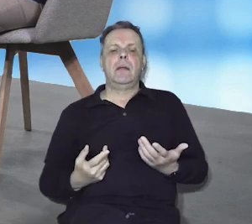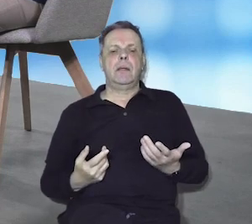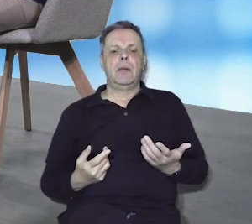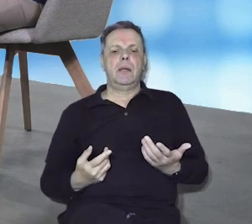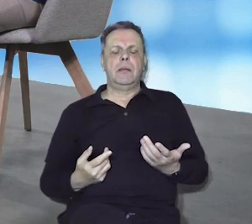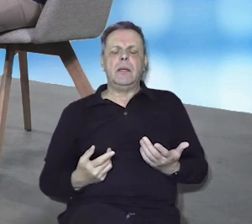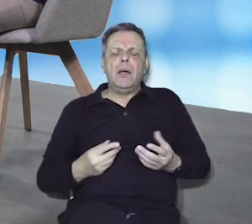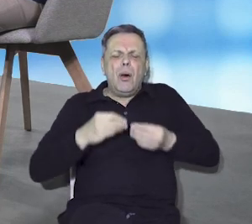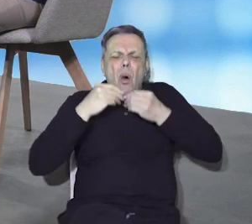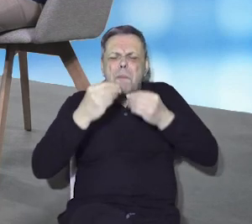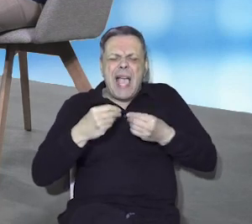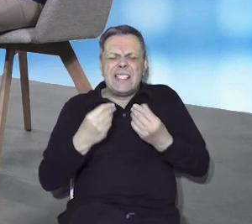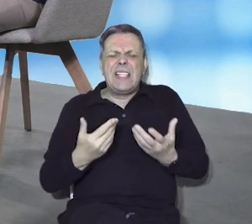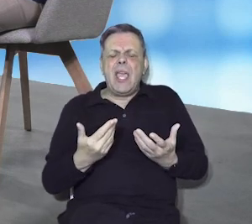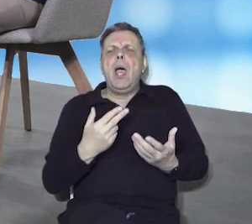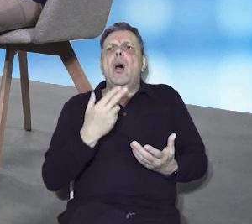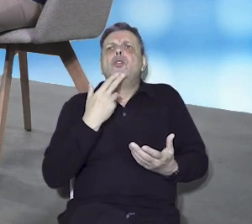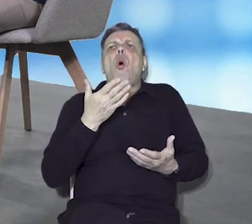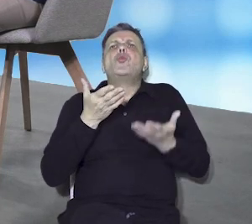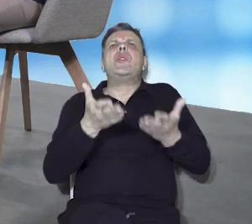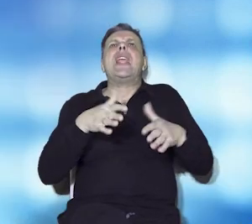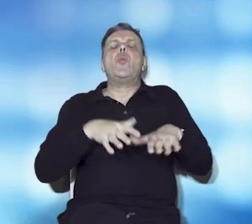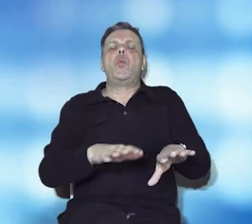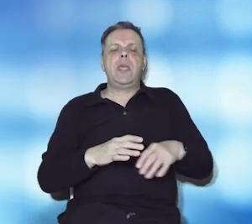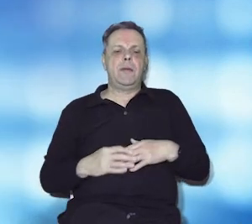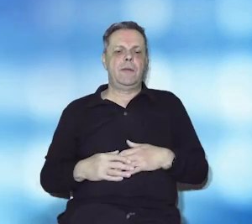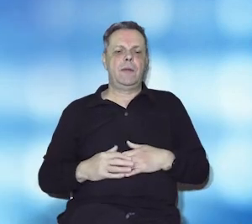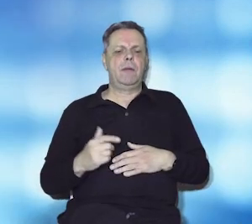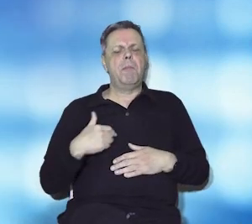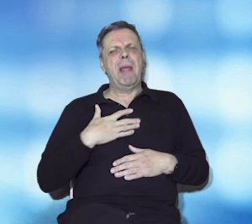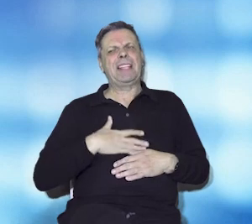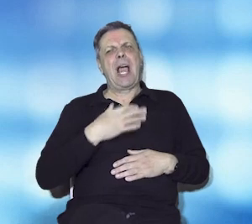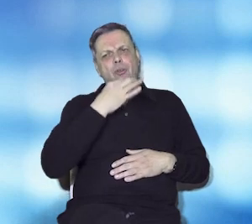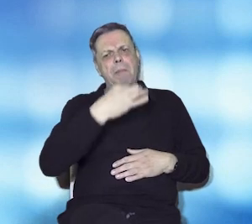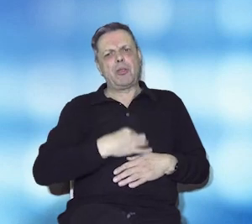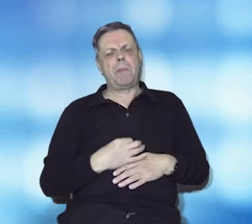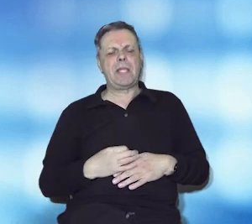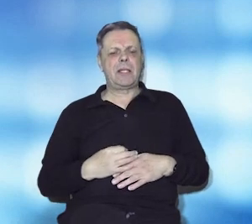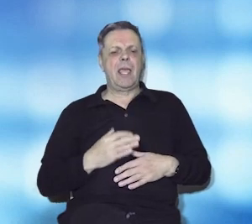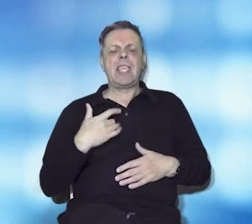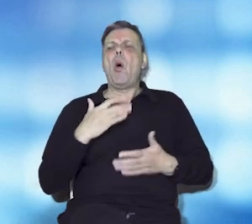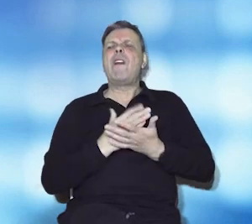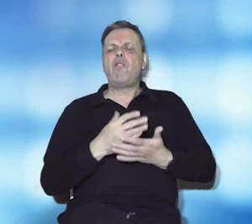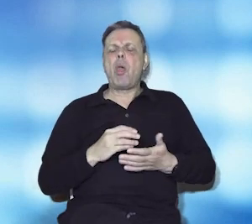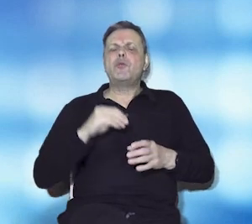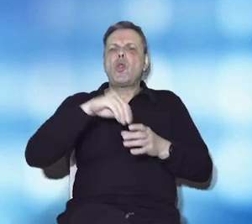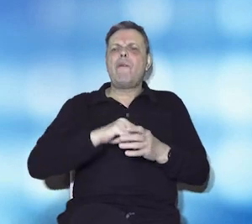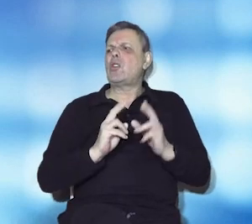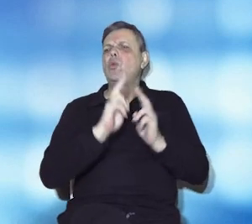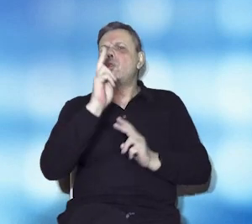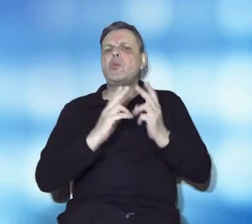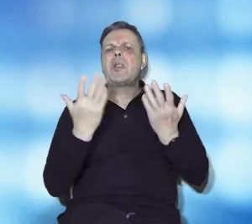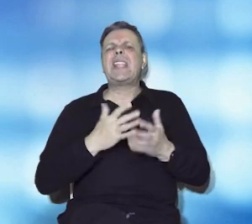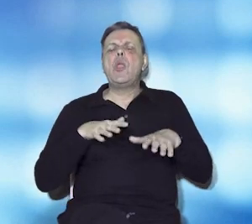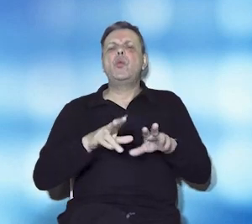dajte malo objasnite, tko su vegani? Pa evo, drago mi da mi postavljate takva pitanja, uvijek volim sudjelovati u nekakvim diskusijama gdje ljudima